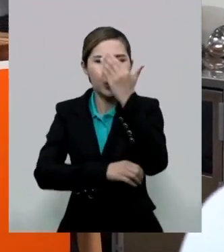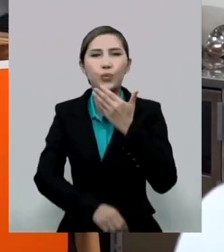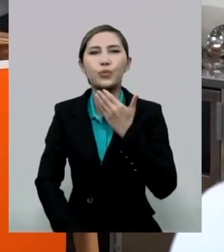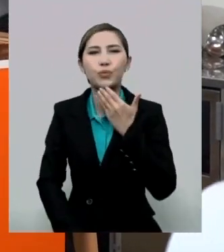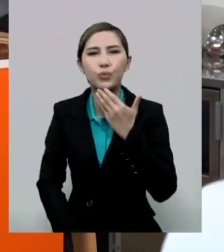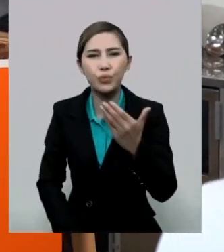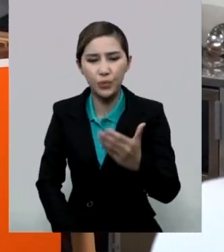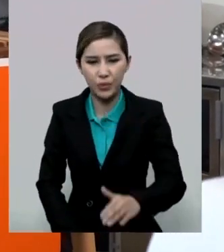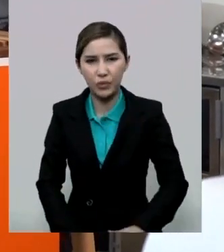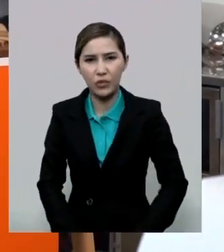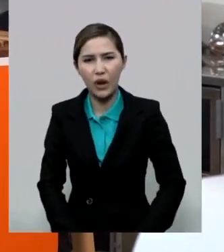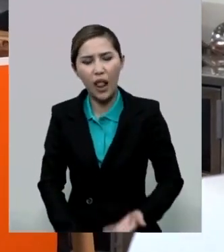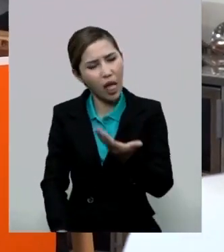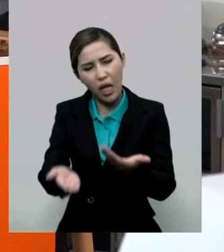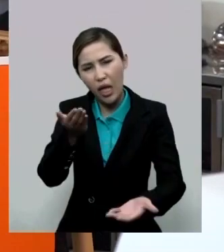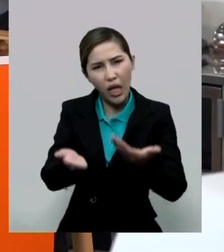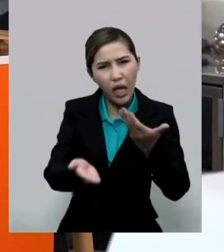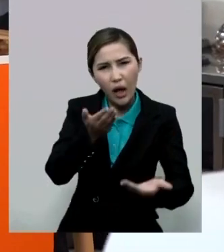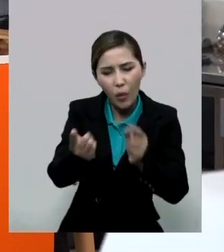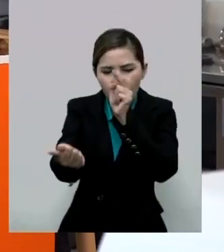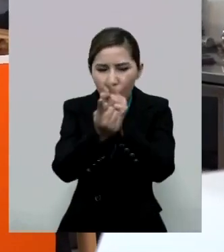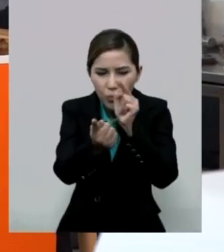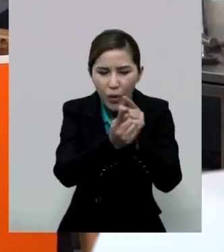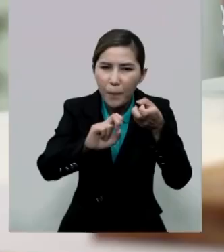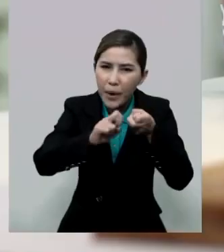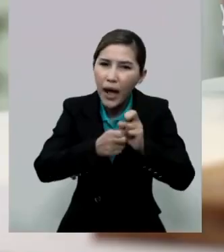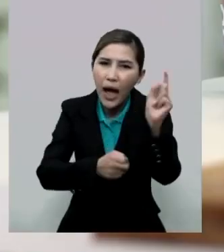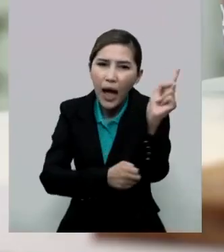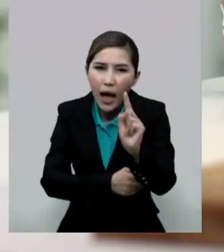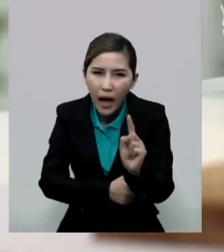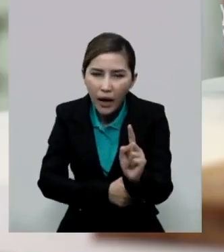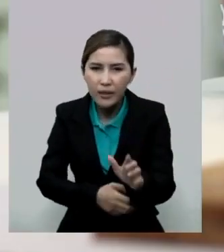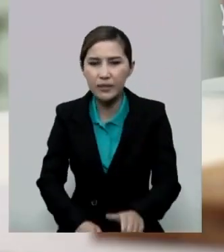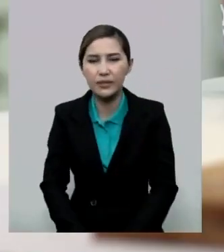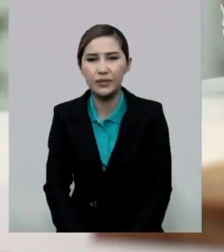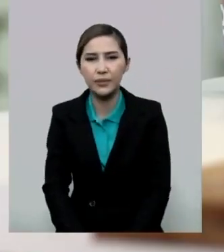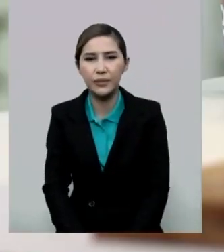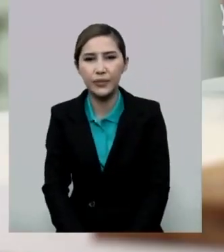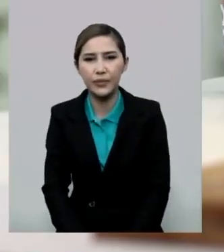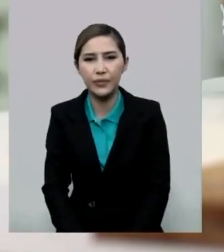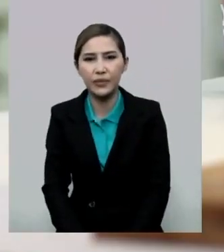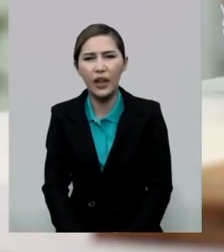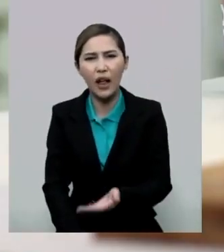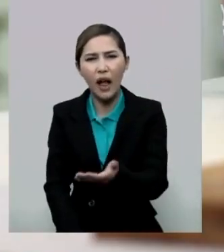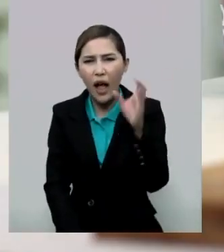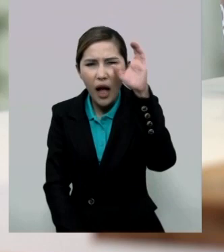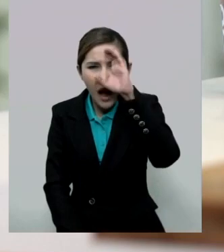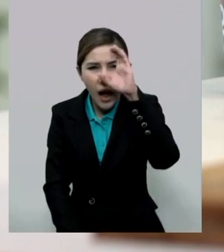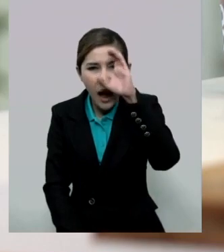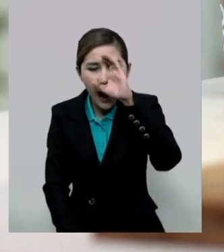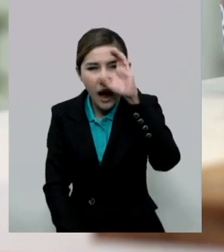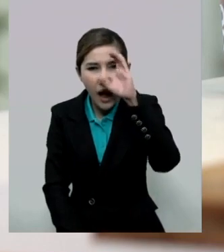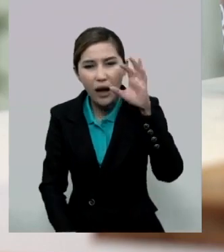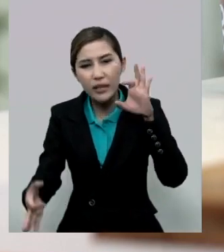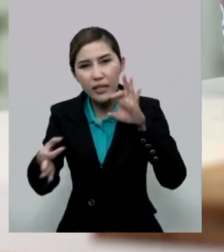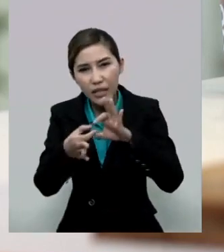อยู่เรื่อยๆอย่างเงี้ยค่ะก็แล้วแต่สถานการณ์ค่ะว่าจะเจออะไรบ้าง ค่ะแล้วพี่พาค่ะหางาน